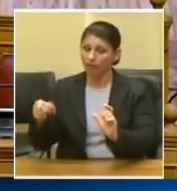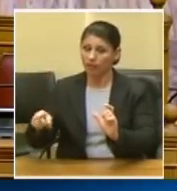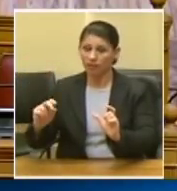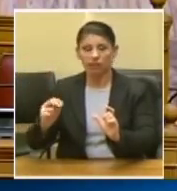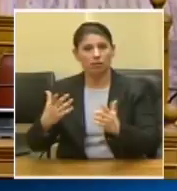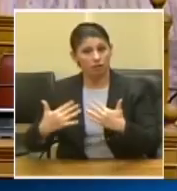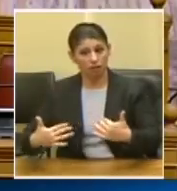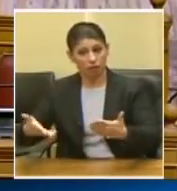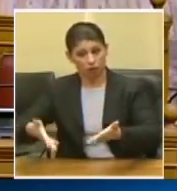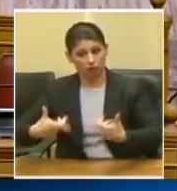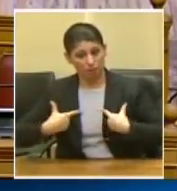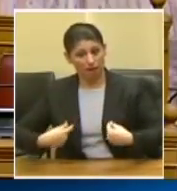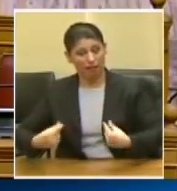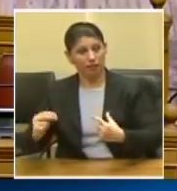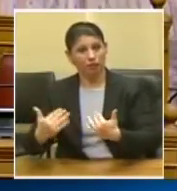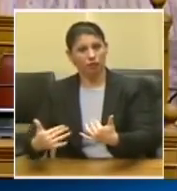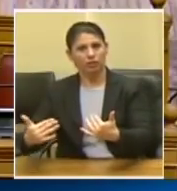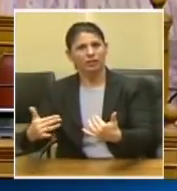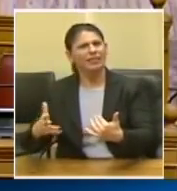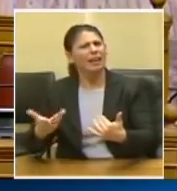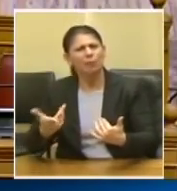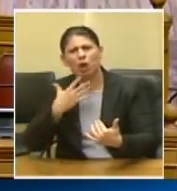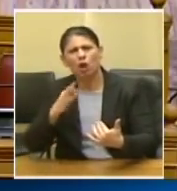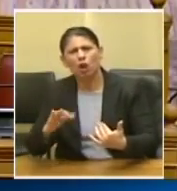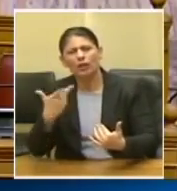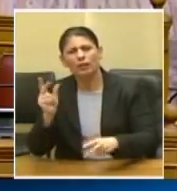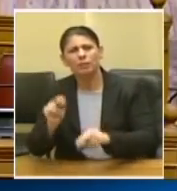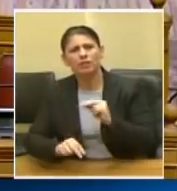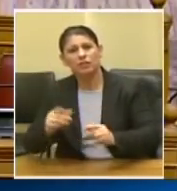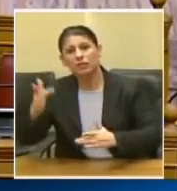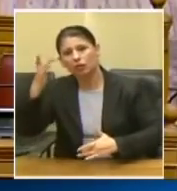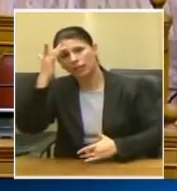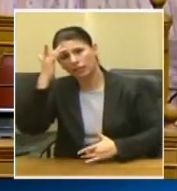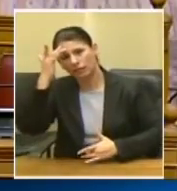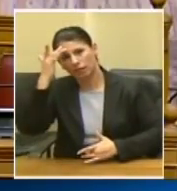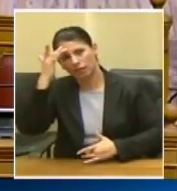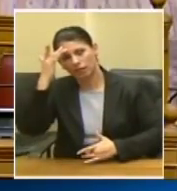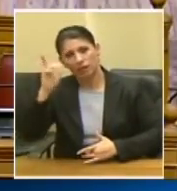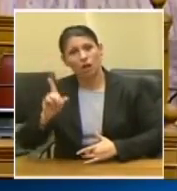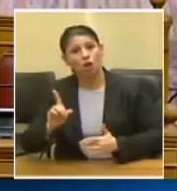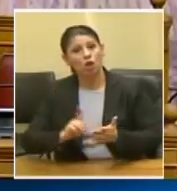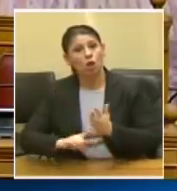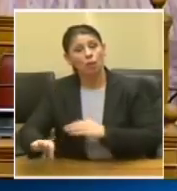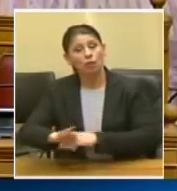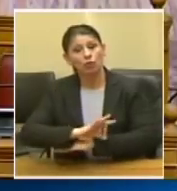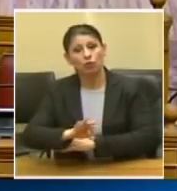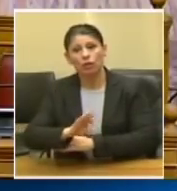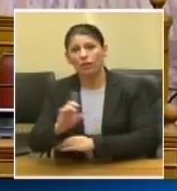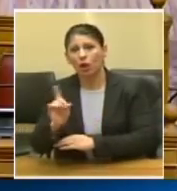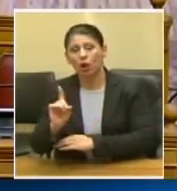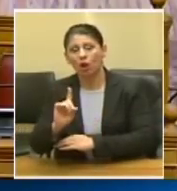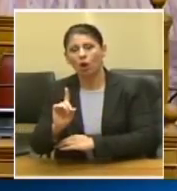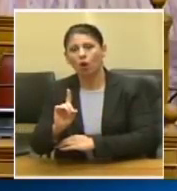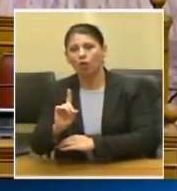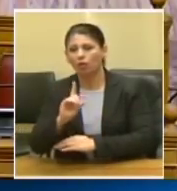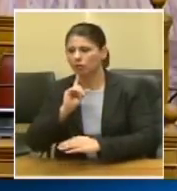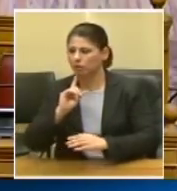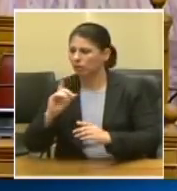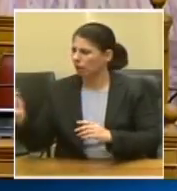αγαπητοί συνάδελφοι, ψηφίζουν κατά συνείδηση νομοσχέδια, όχι εν λευκό, και αυτό πρέπει να το αποσαφηνίσουμε,